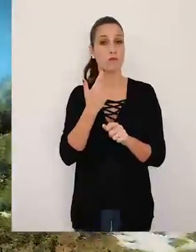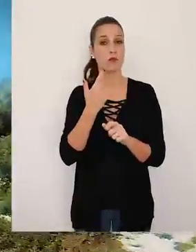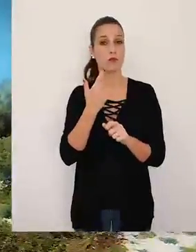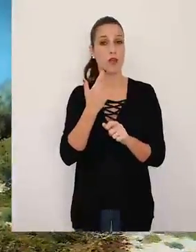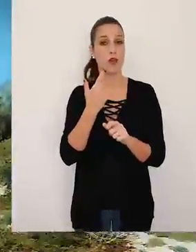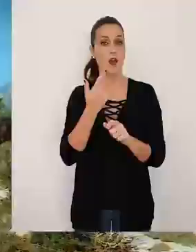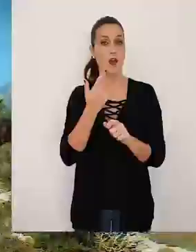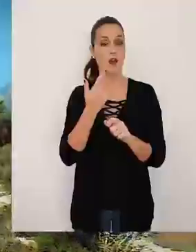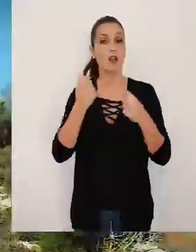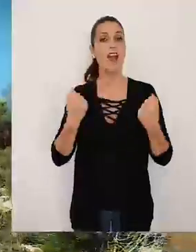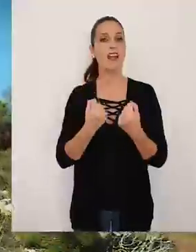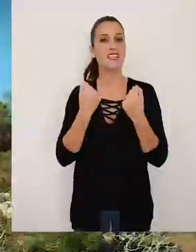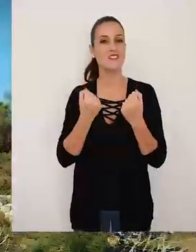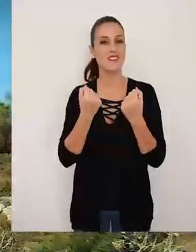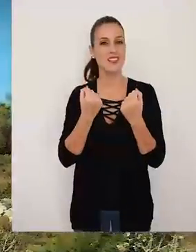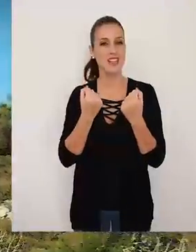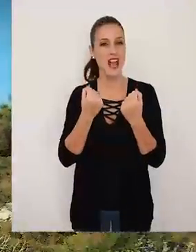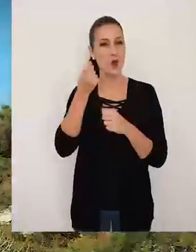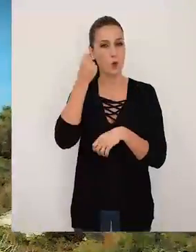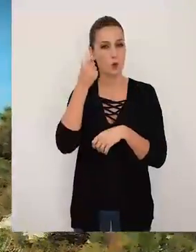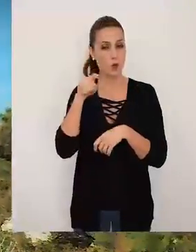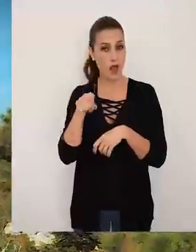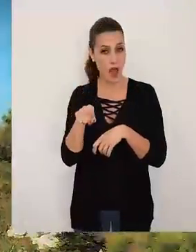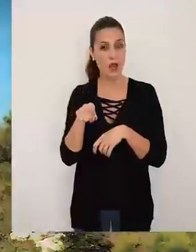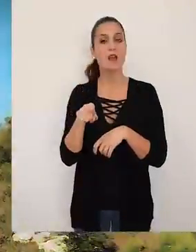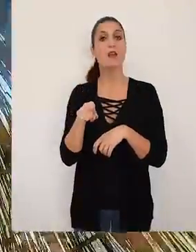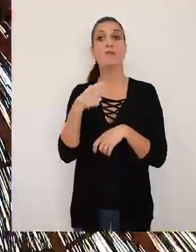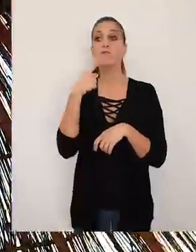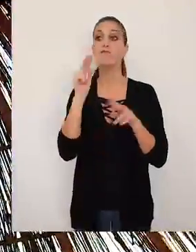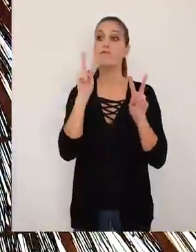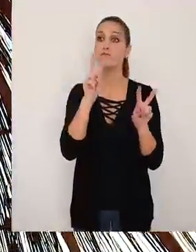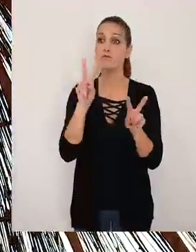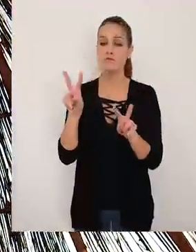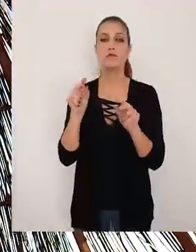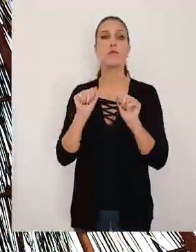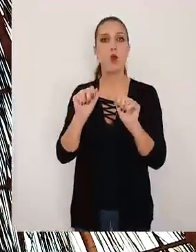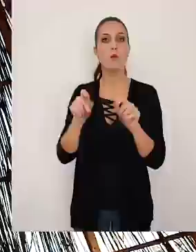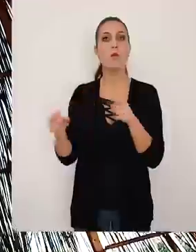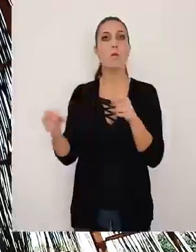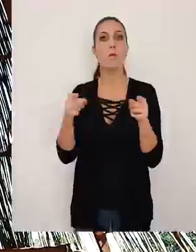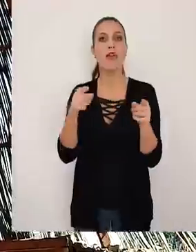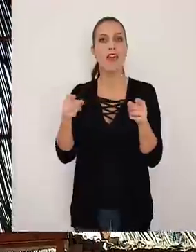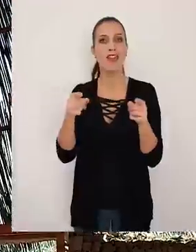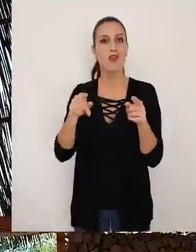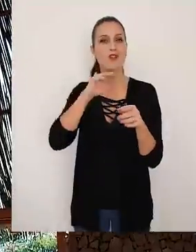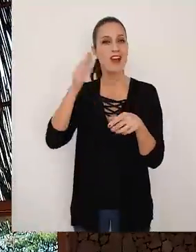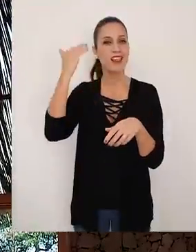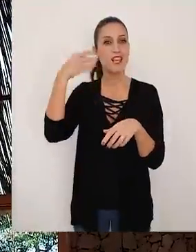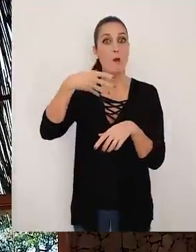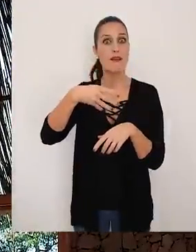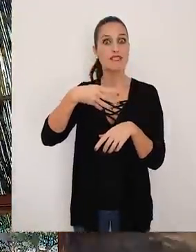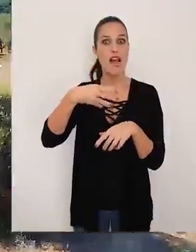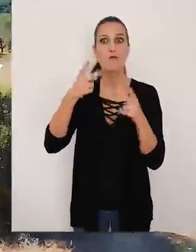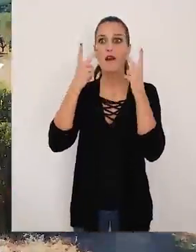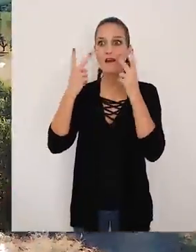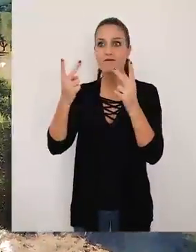Importanti sono le attività proposte dall'area culturale, dove i fruitori possono ammirare le abitazioni dell'epoca messapica, ricostruite